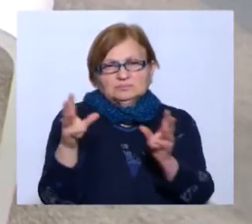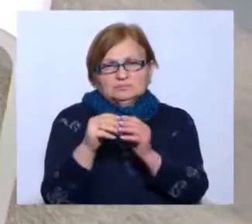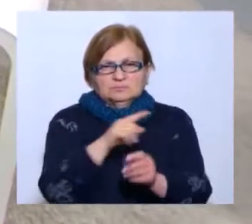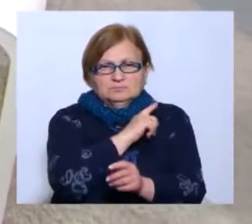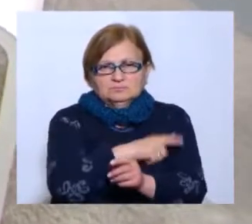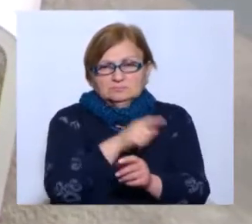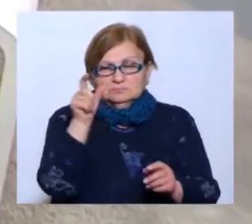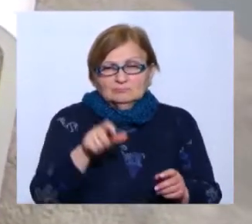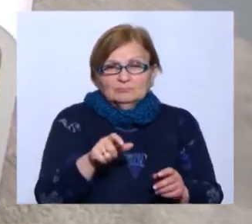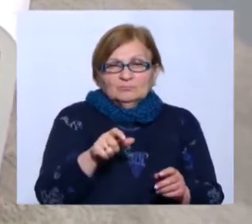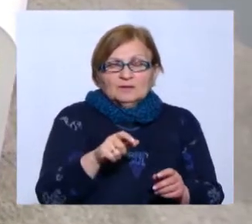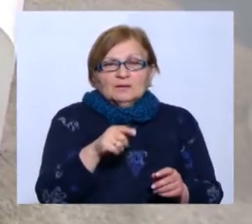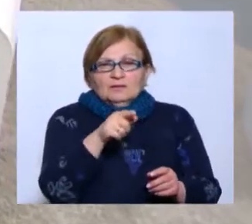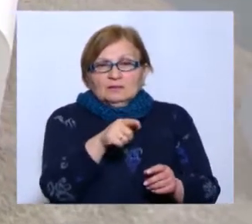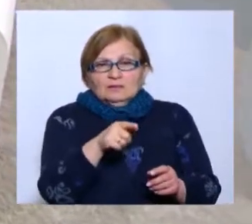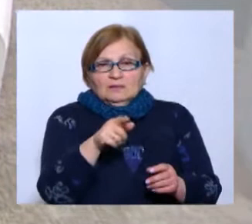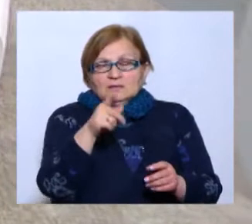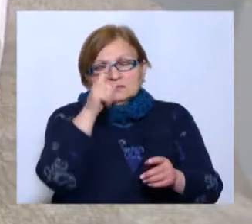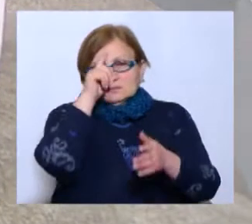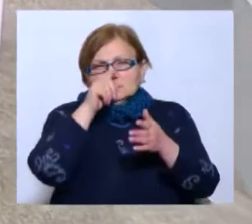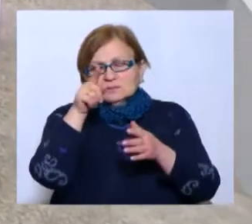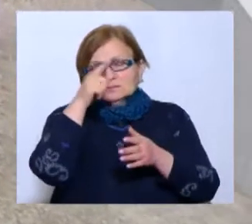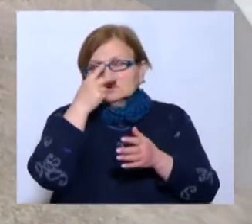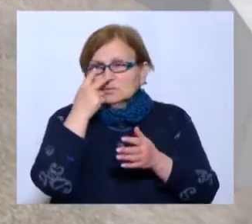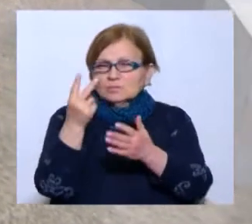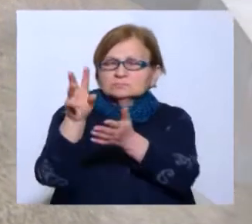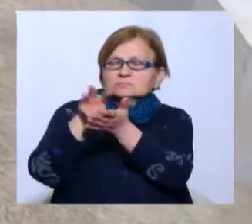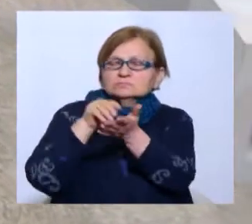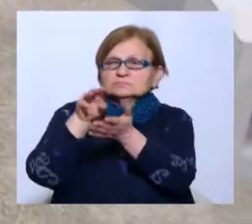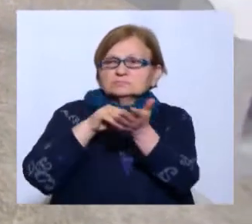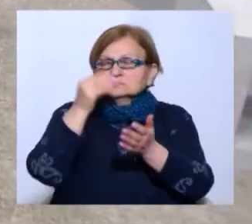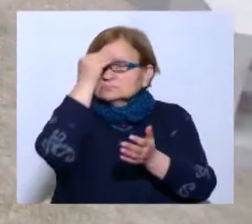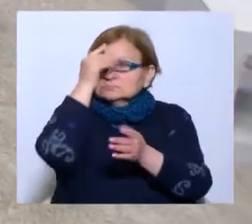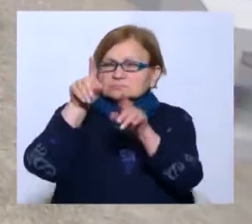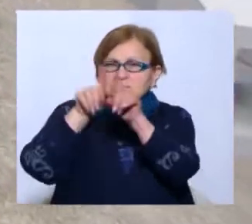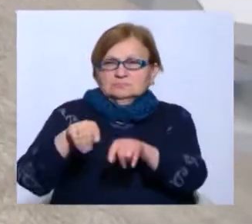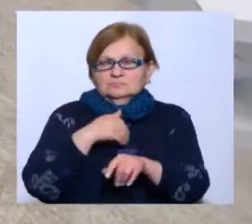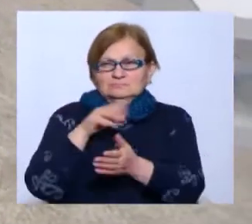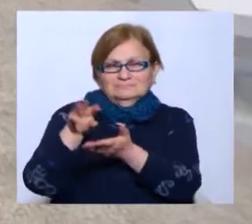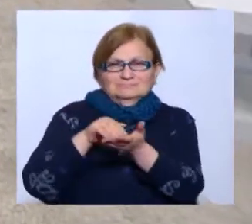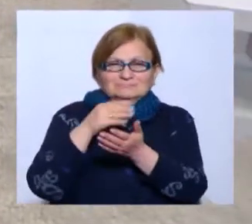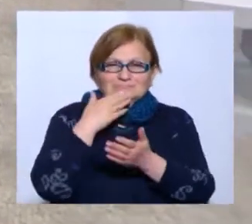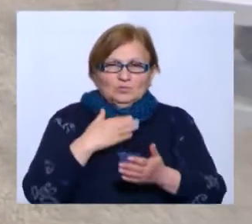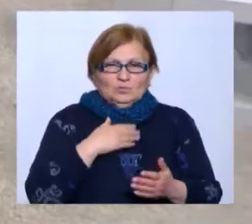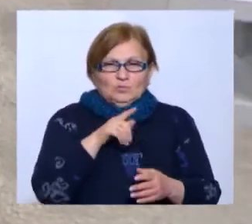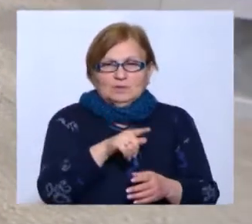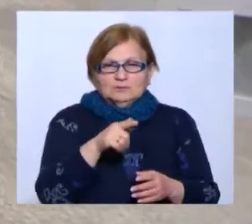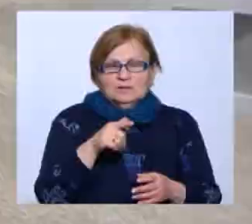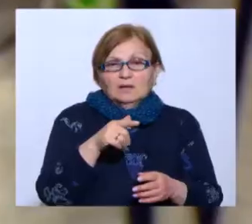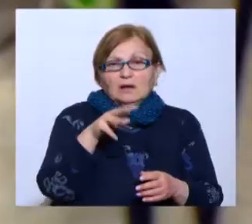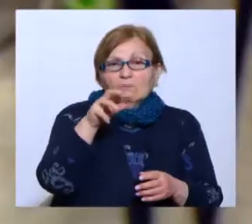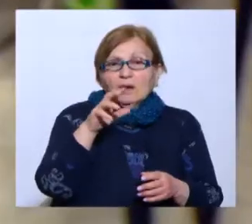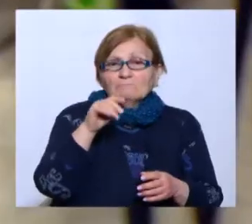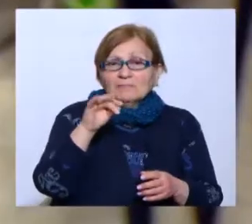და მიიჩნევდა, რა თქმა უნდა, თავისთვის მისაბაც შთაგონების წყაროდ. ბარათაშვილისაგან განსხვავებით, მამია